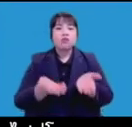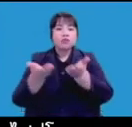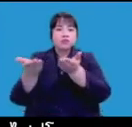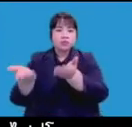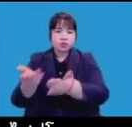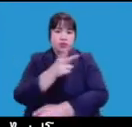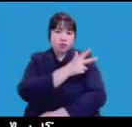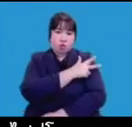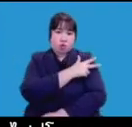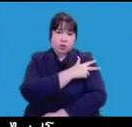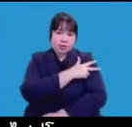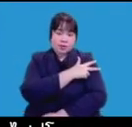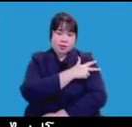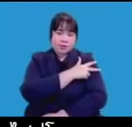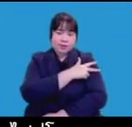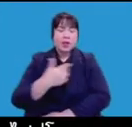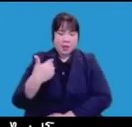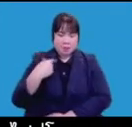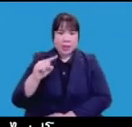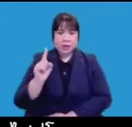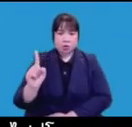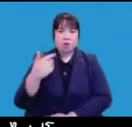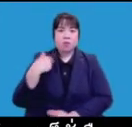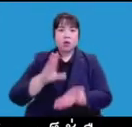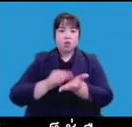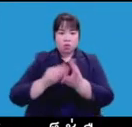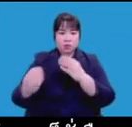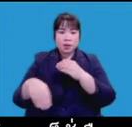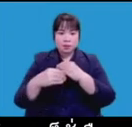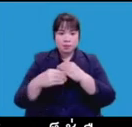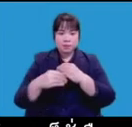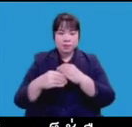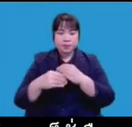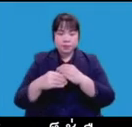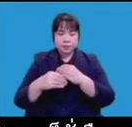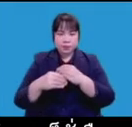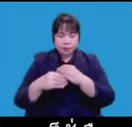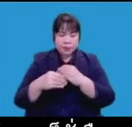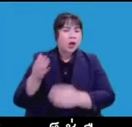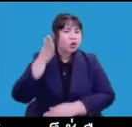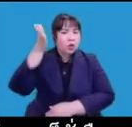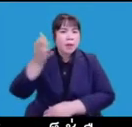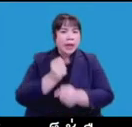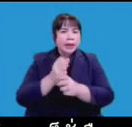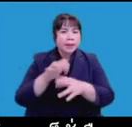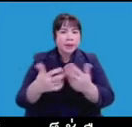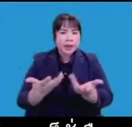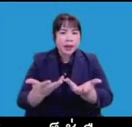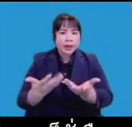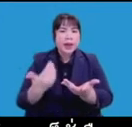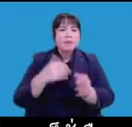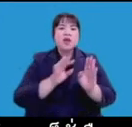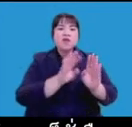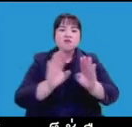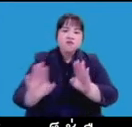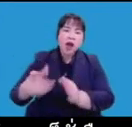ร.สุทธิพงศ์นะฮะเพื่อให้ข้อมูลเพิ่มเติมนิดนึงนะฮะว่าก้าวถัดไปคืออะไรดีนะฮะแล้วก็คิดจะฝ